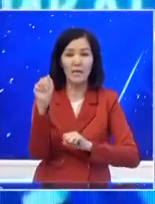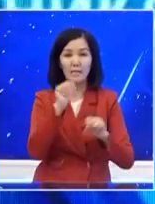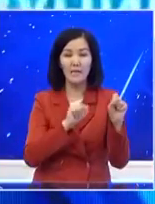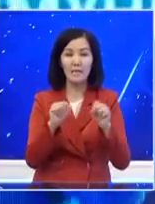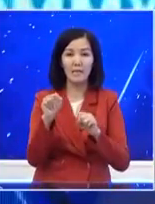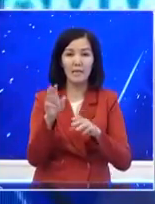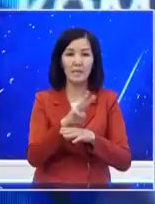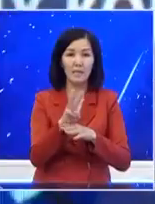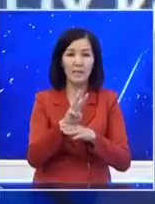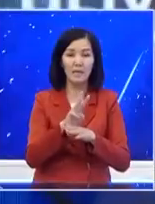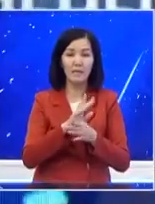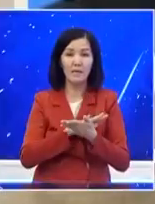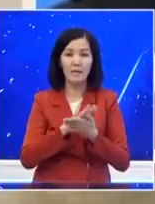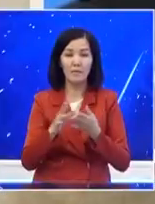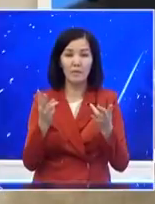қатаң сақтауы тиіс.